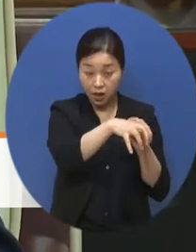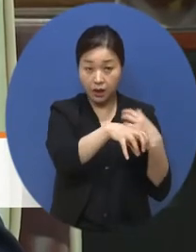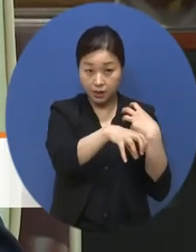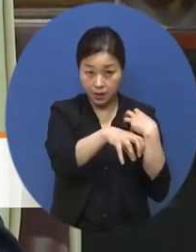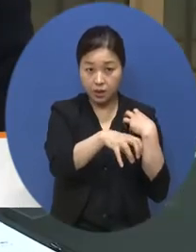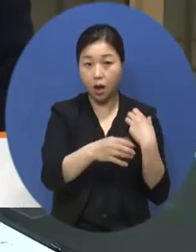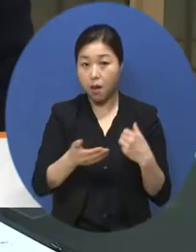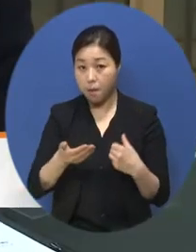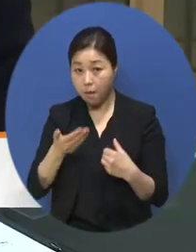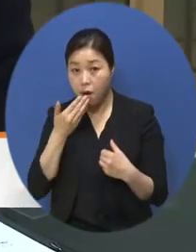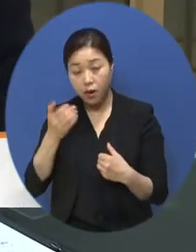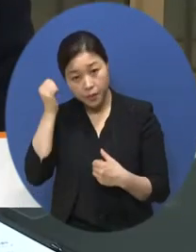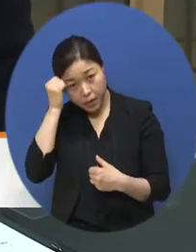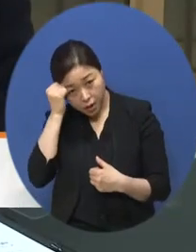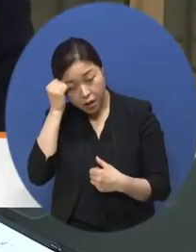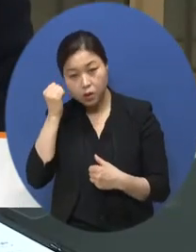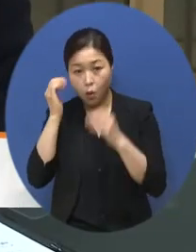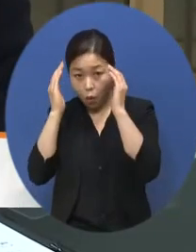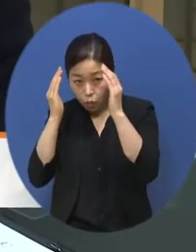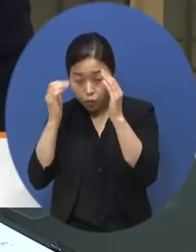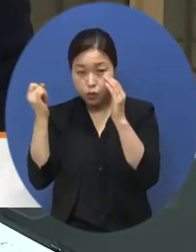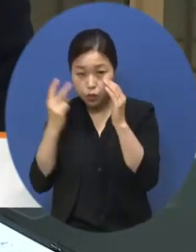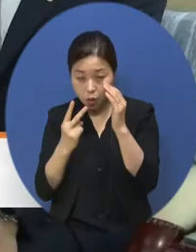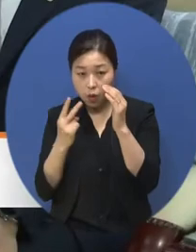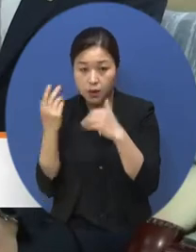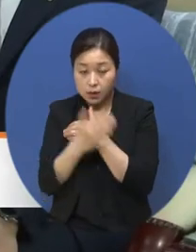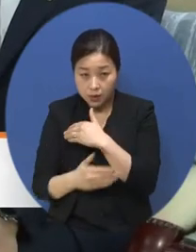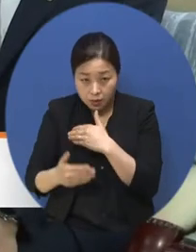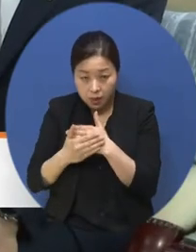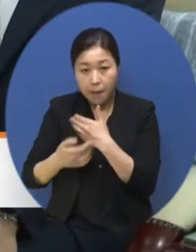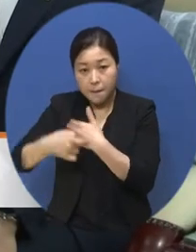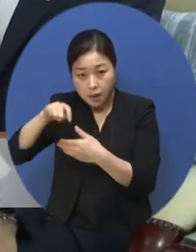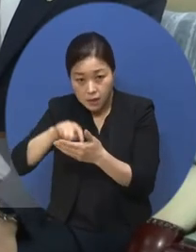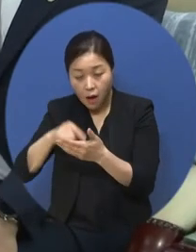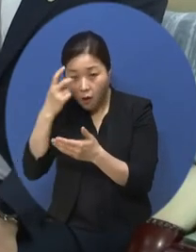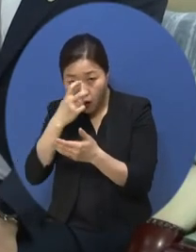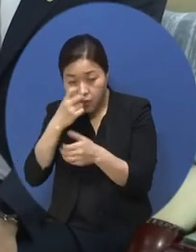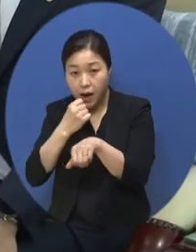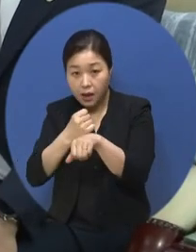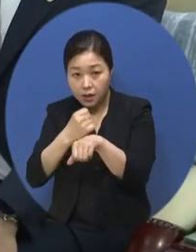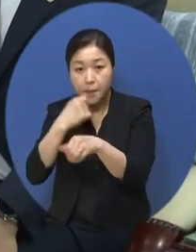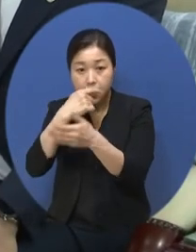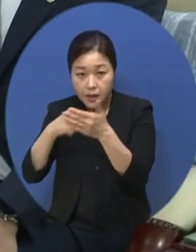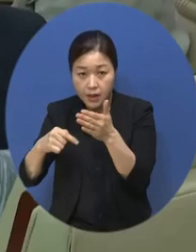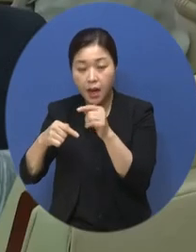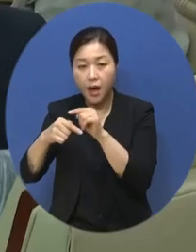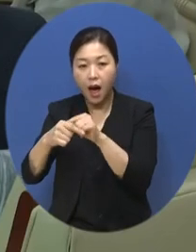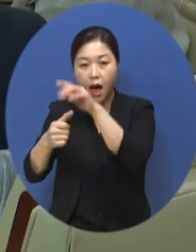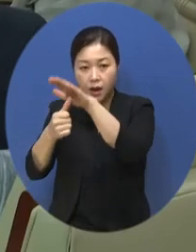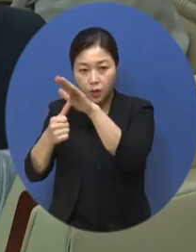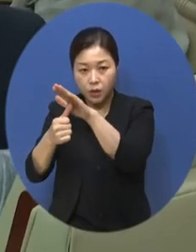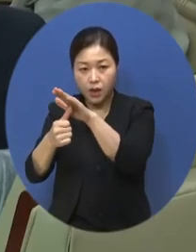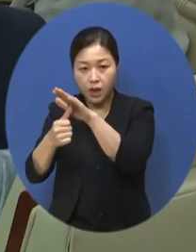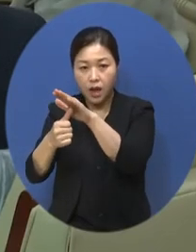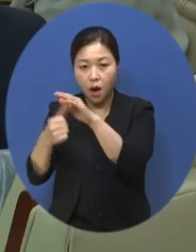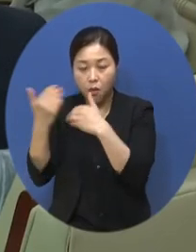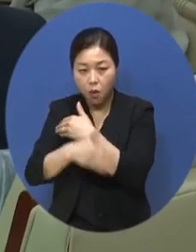학업 지도, 심리 검사와 건강검진 등을 병행해 피해 아동의 신체적, 정신적 회복을 돕게 됩니다.